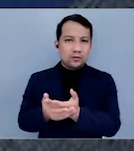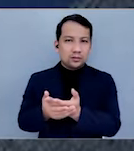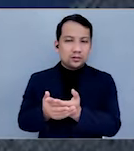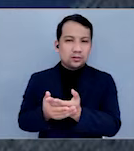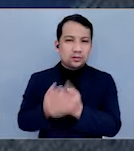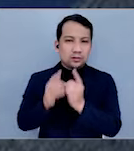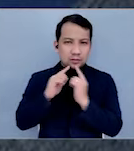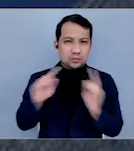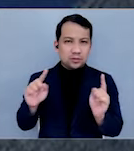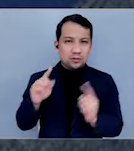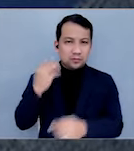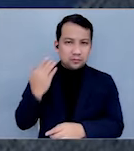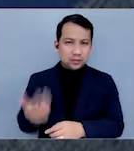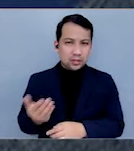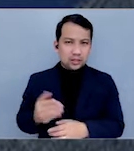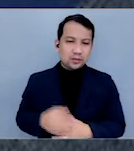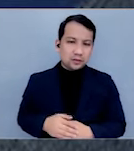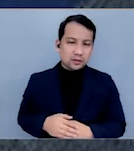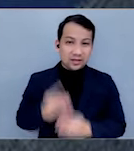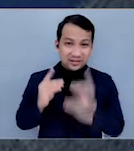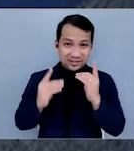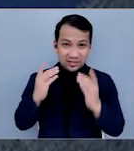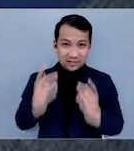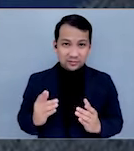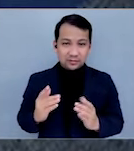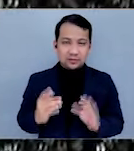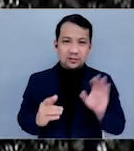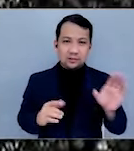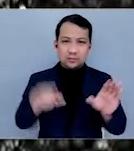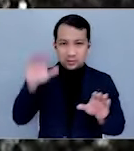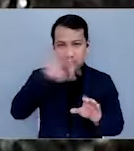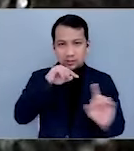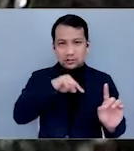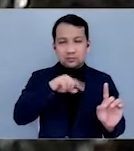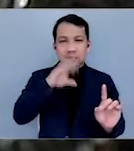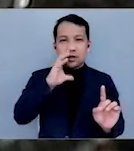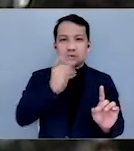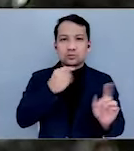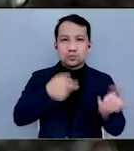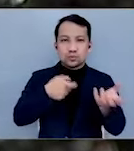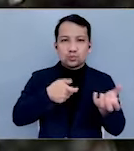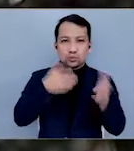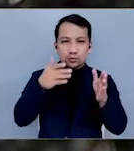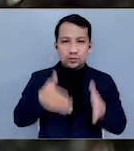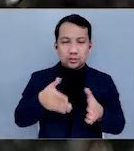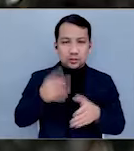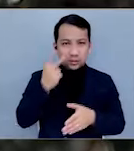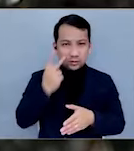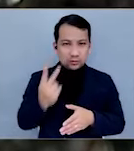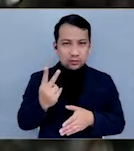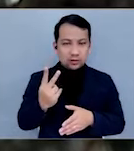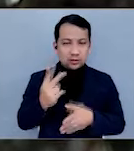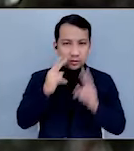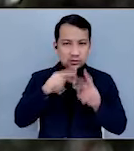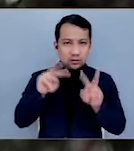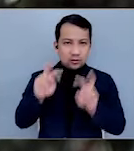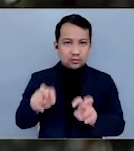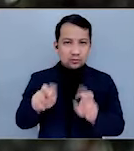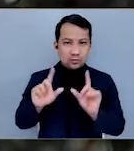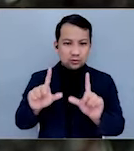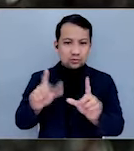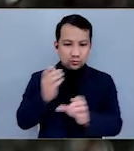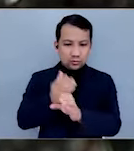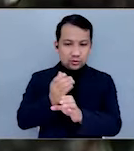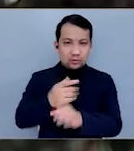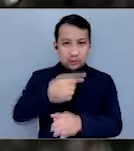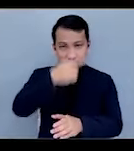idineklararing dead on arrival. Tuloy naman ang manhunt operation sa suspect. Nakuha naman daw ng mga witness ang plaka ng itim na